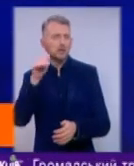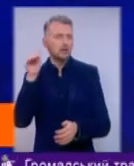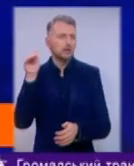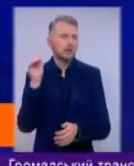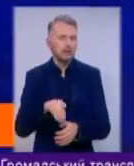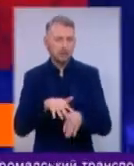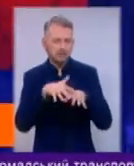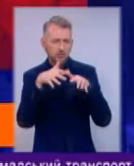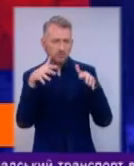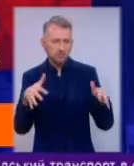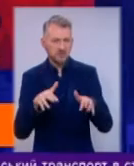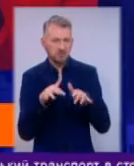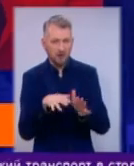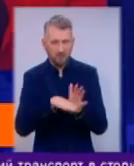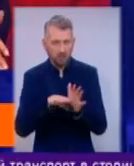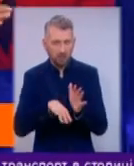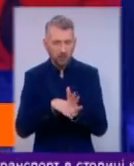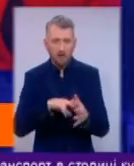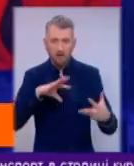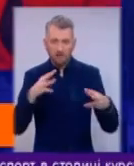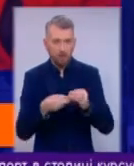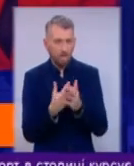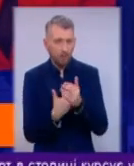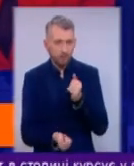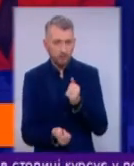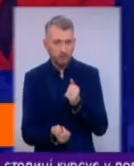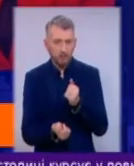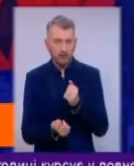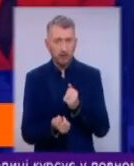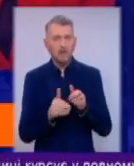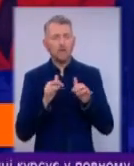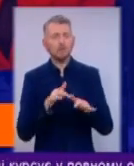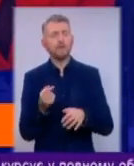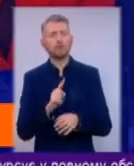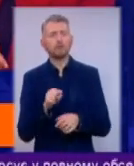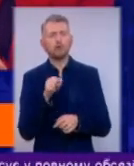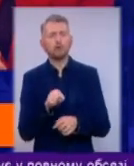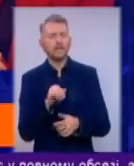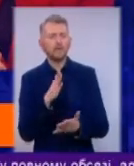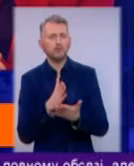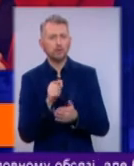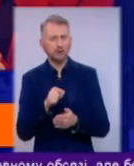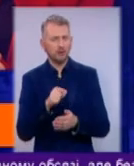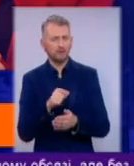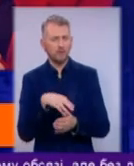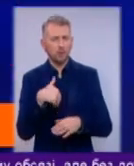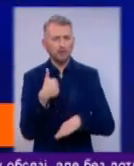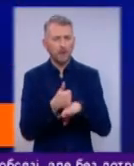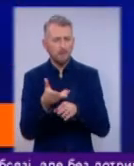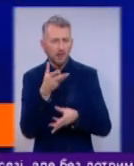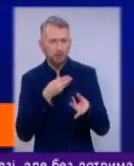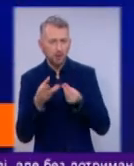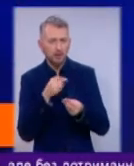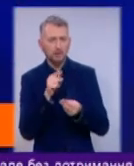корупційних малих справ. Але в цьому законопроєкті всі, так? Справа в тому, що тут і існує оця ключова маніпуляція. Те, що вони